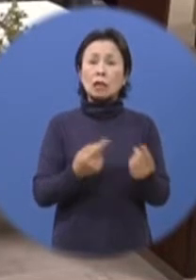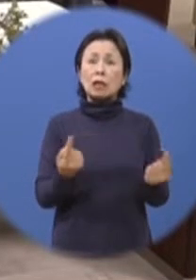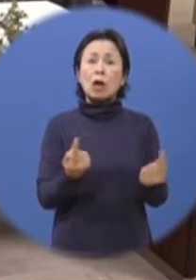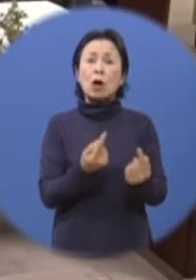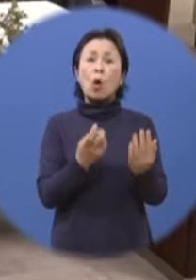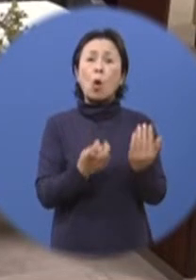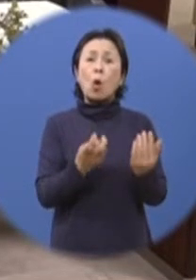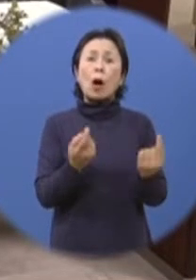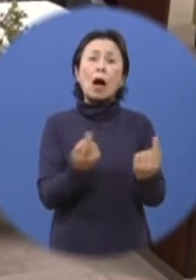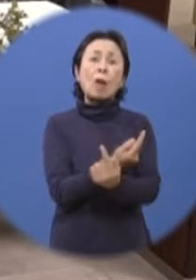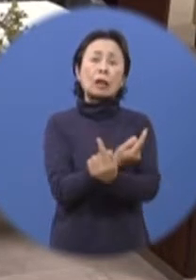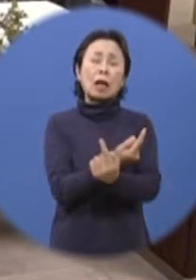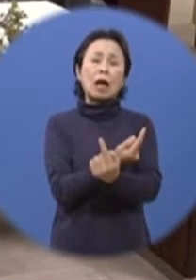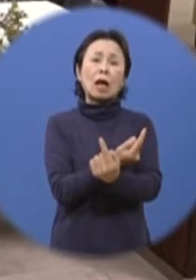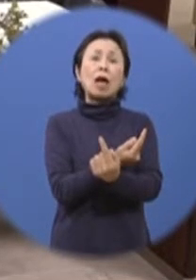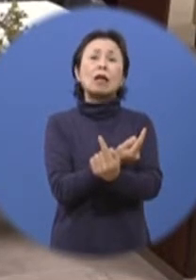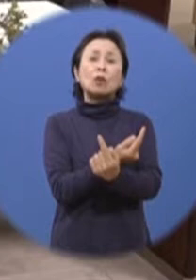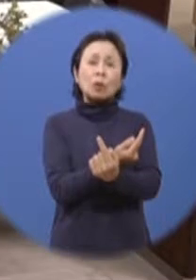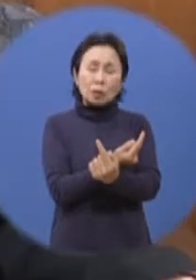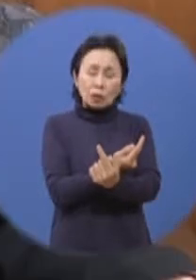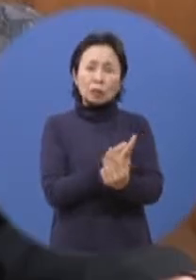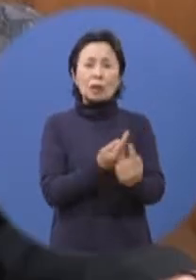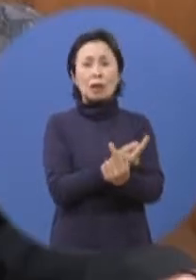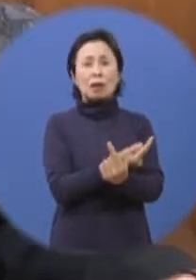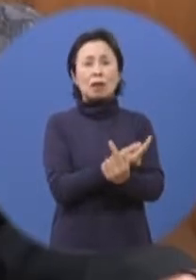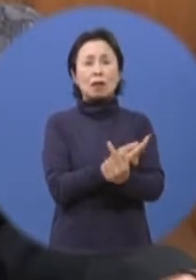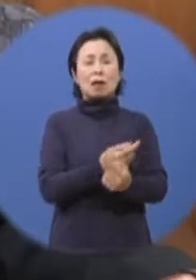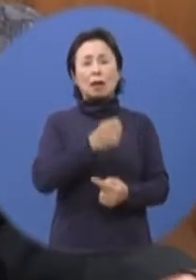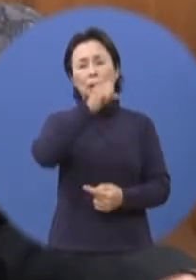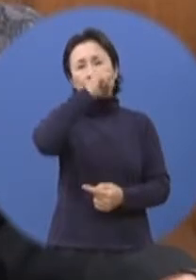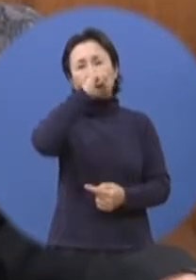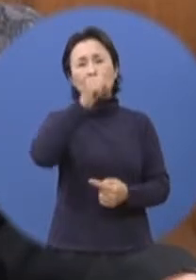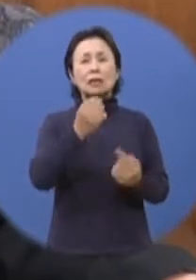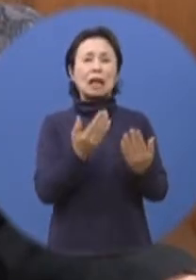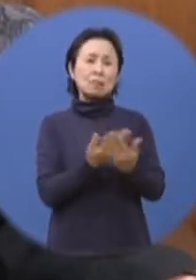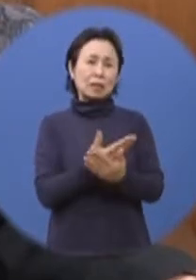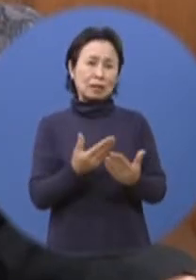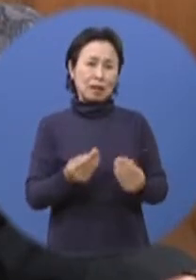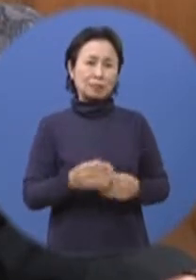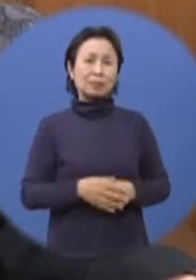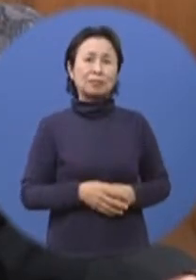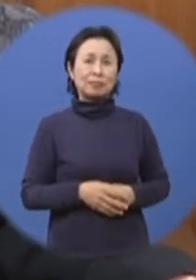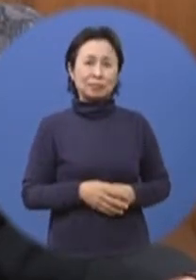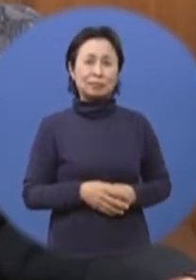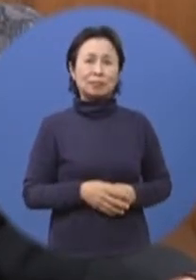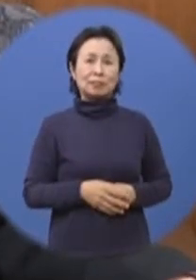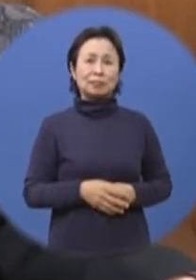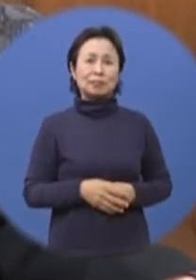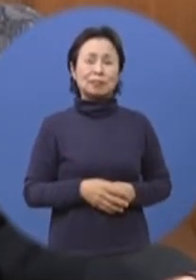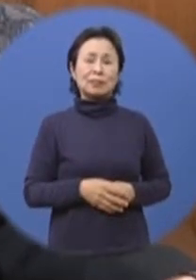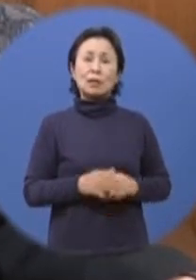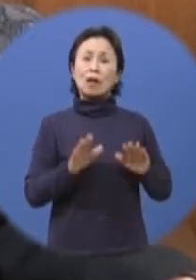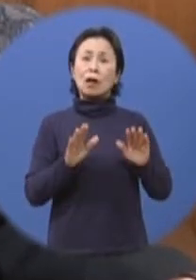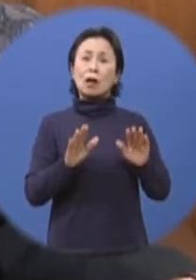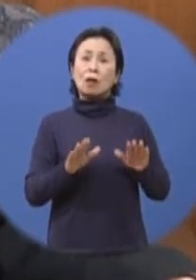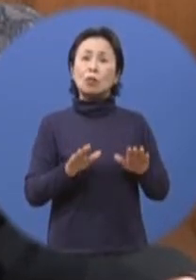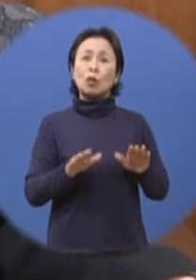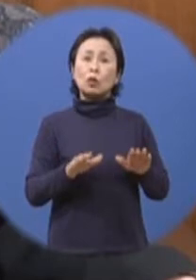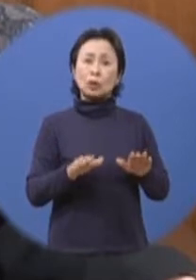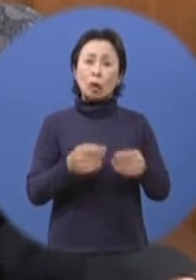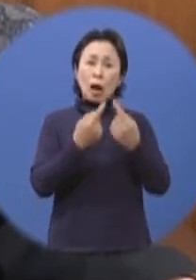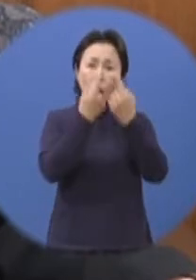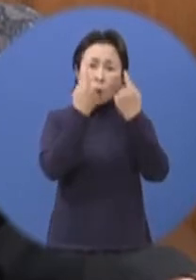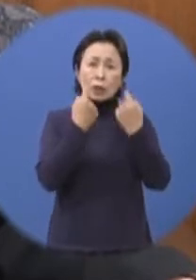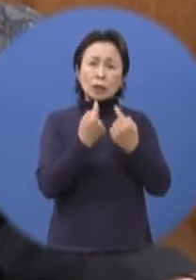影響の一気にも済んだしても強くなってるんですよそれが自社が法人でしょ今年ばまたあの